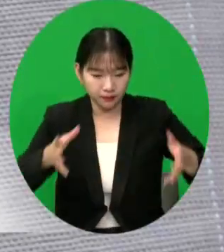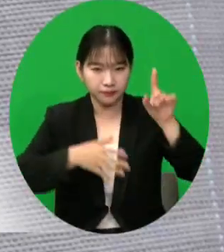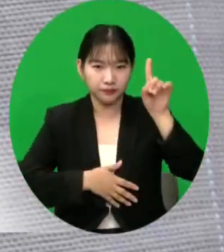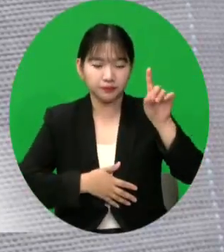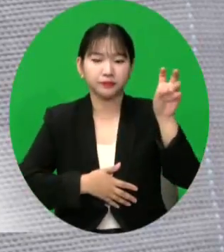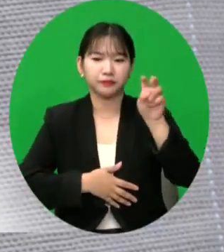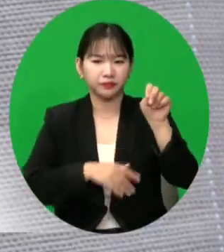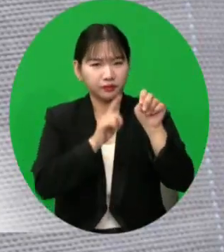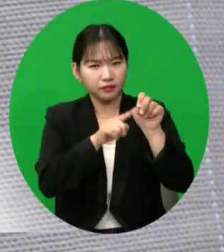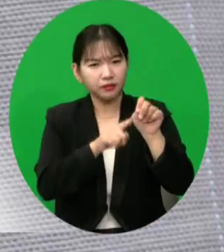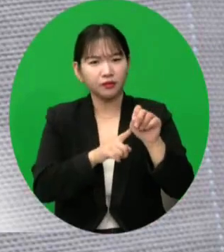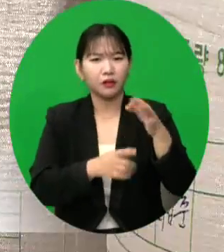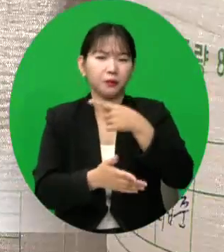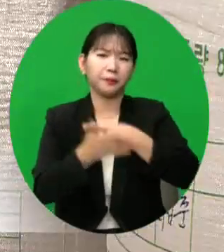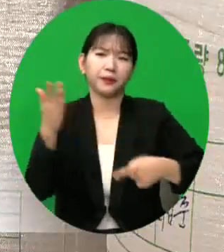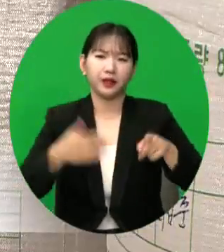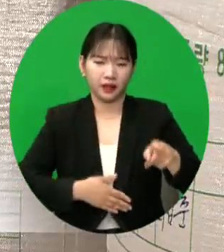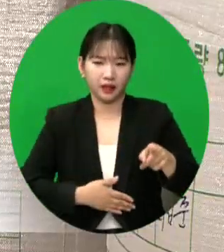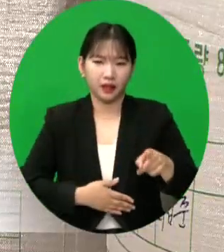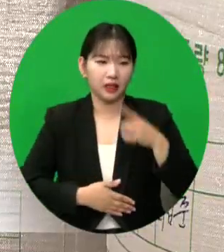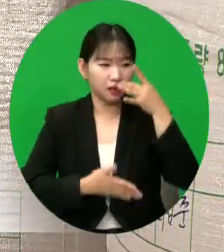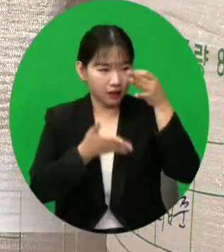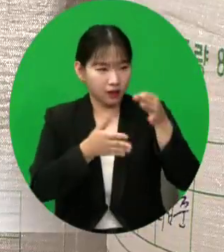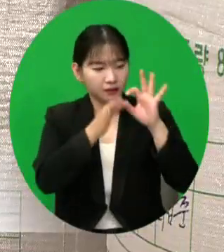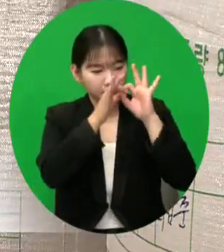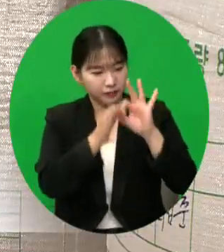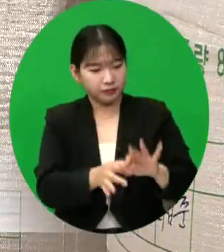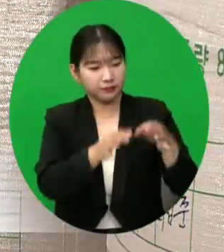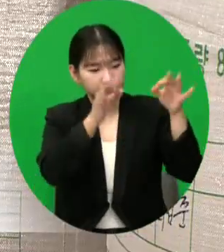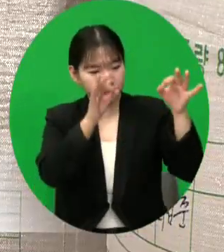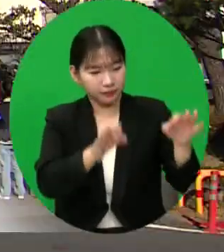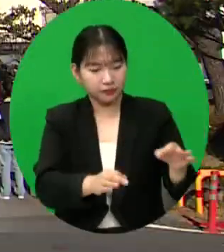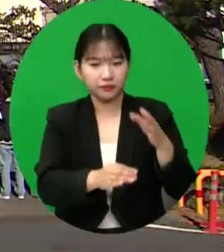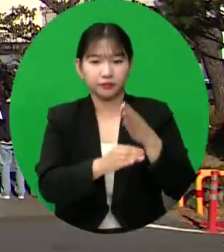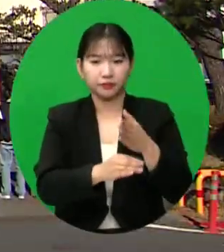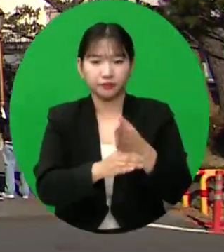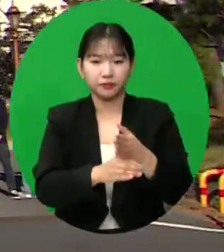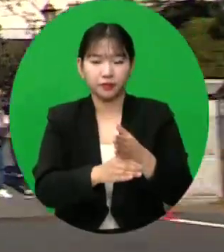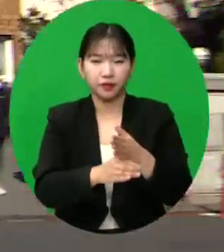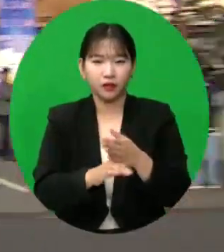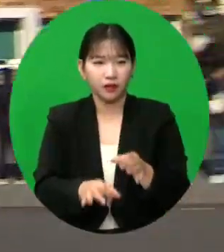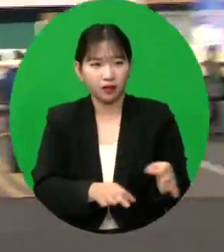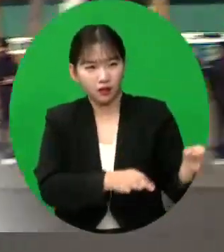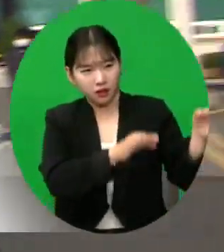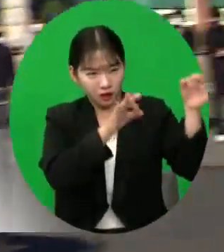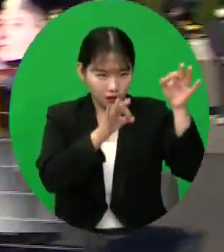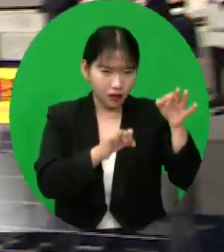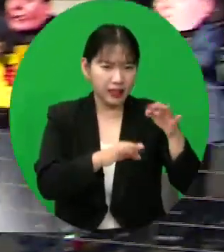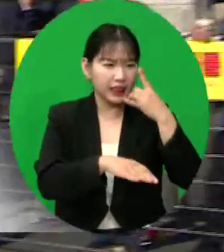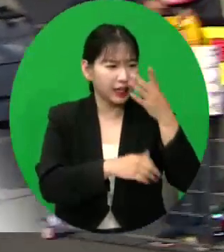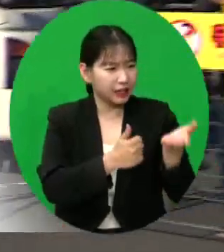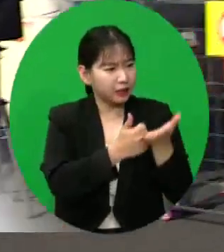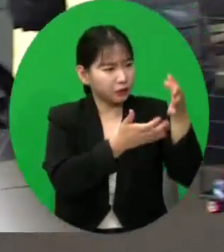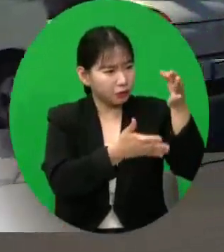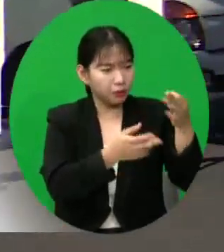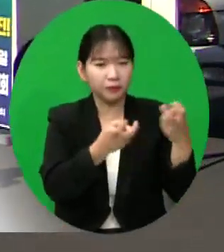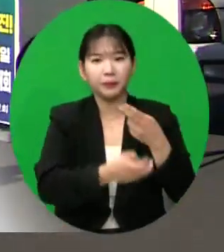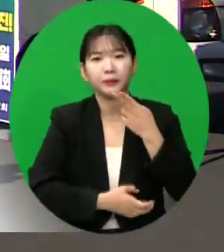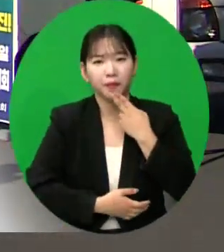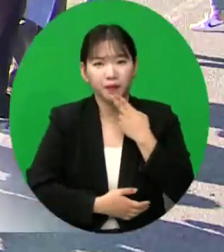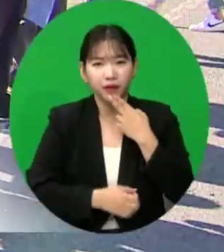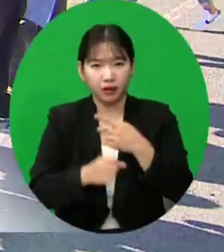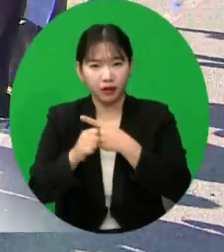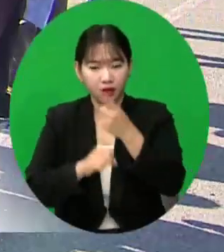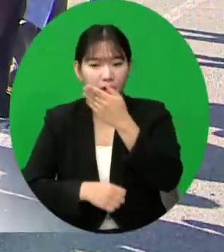원으로도 적자를 면할 수 없는데 쌀값은 계속 하락하고 있는 상황. 폭등하는 농업 생산비에 대한 대책은커녕